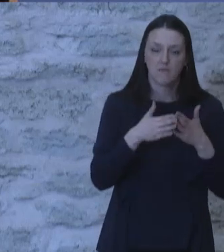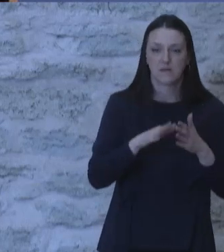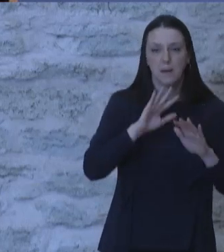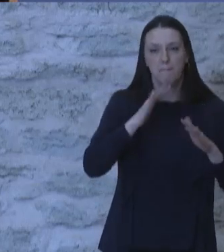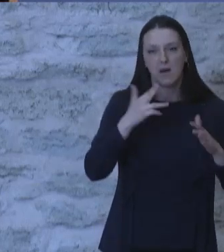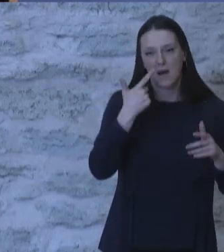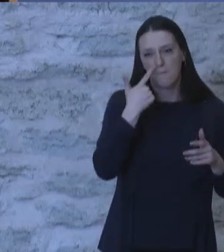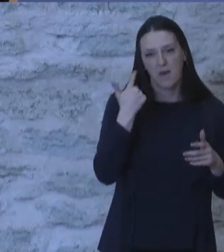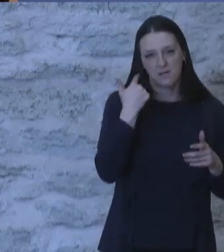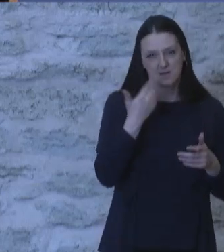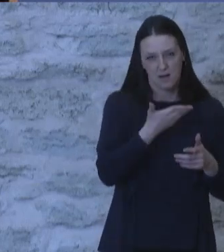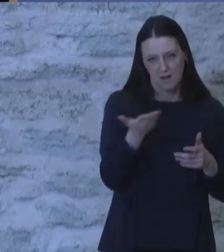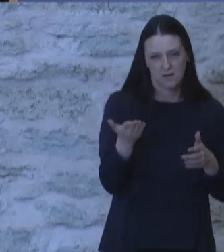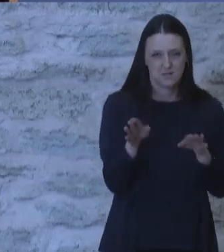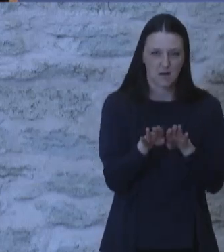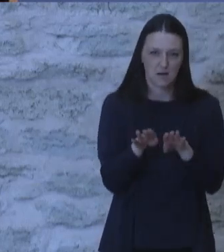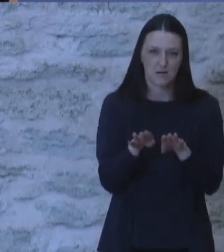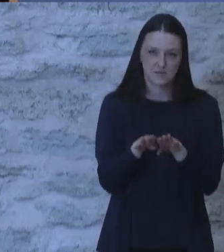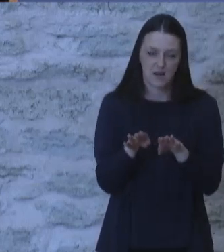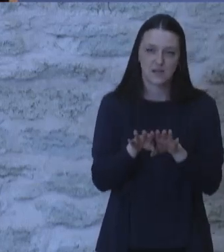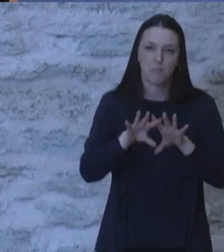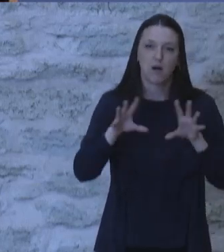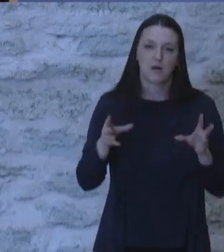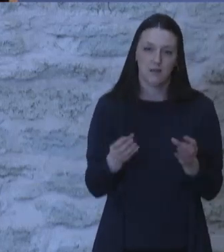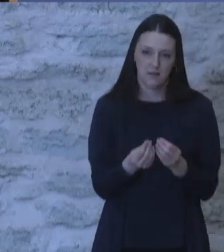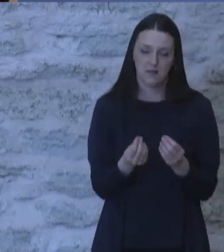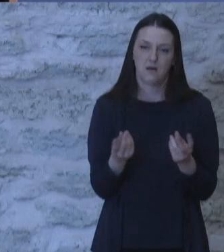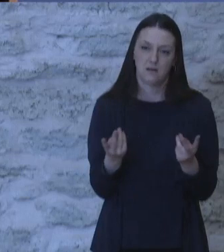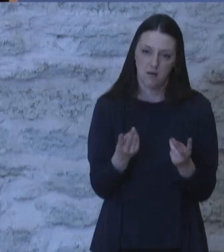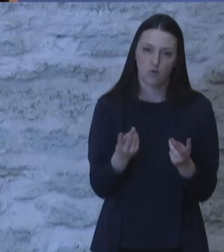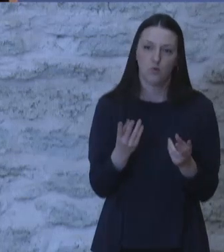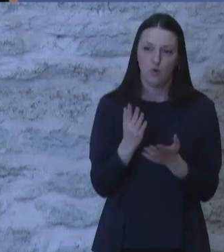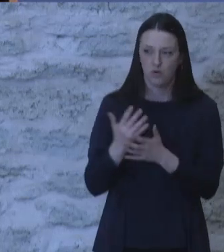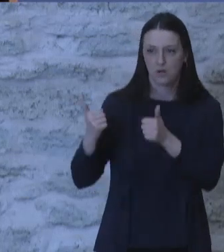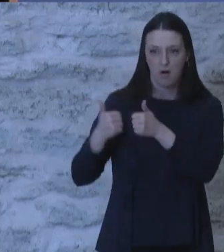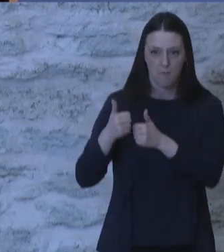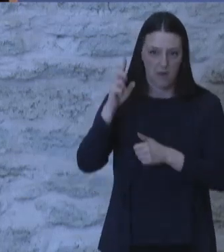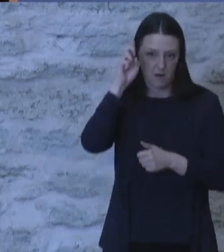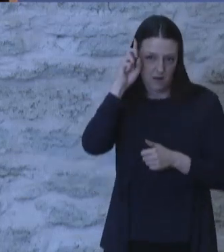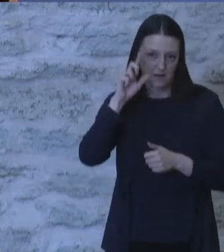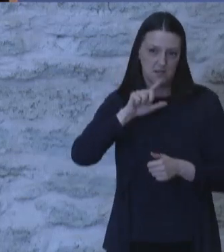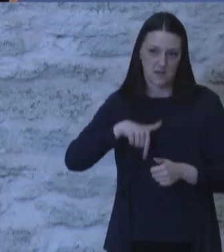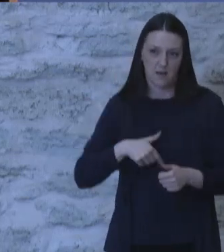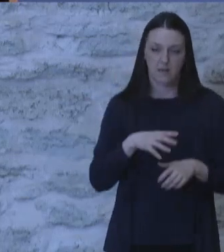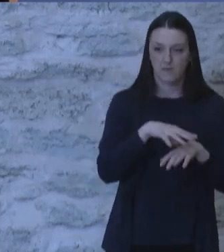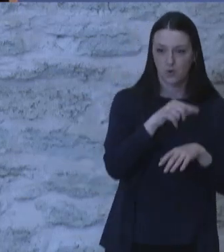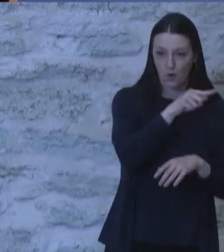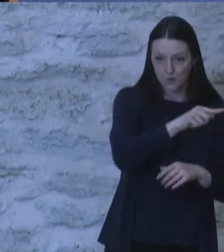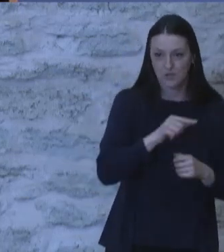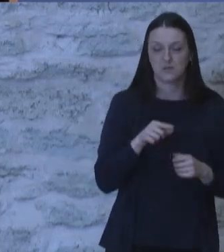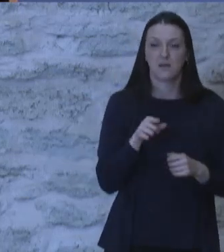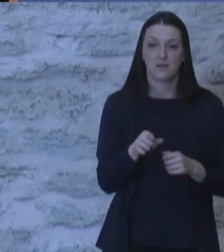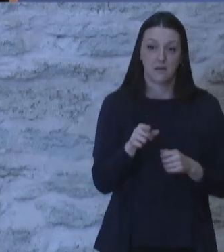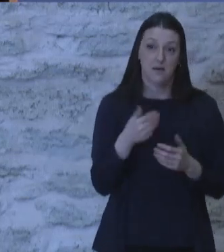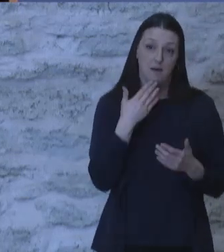sarnaseid pakette, nagu on naaberriikides, Lätis, Rootsis. Ehk, et